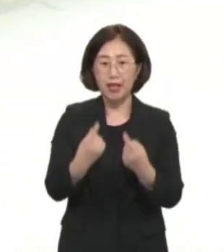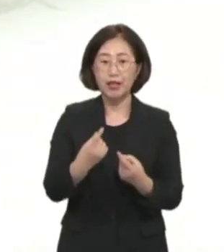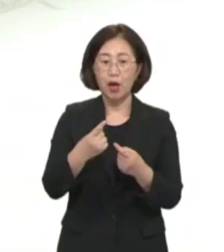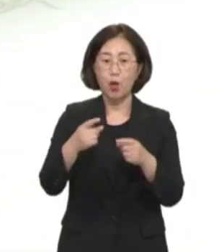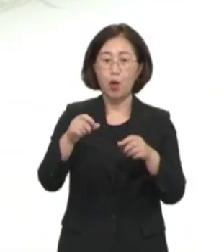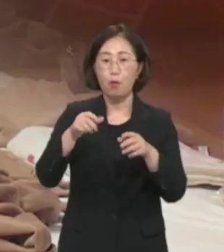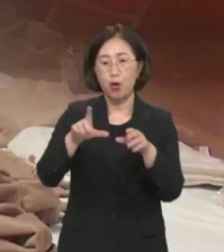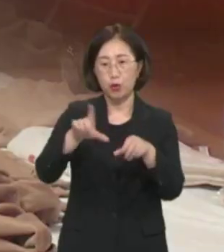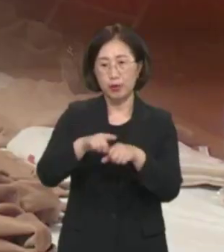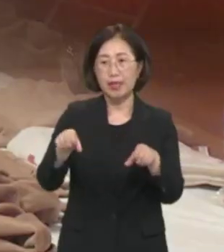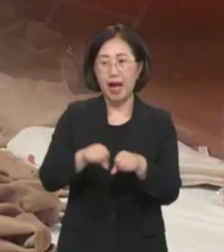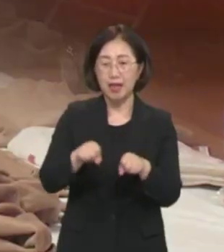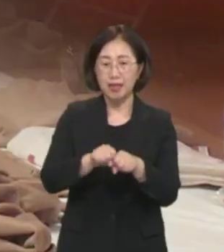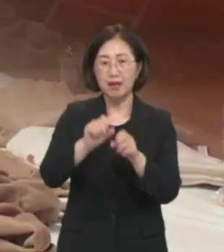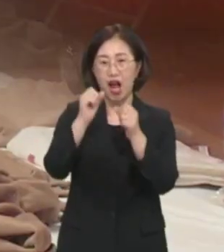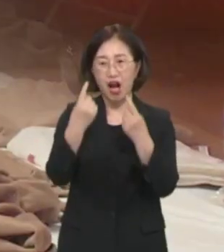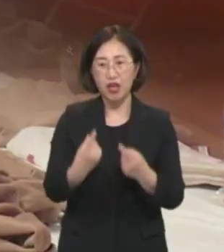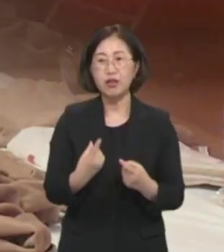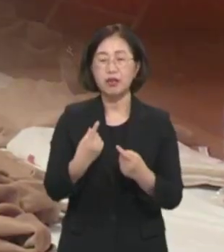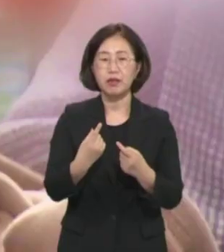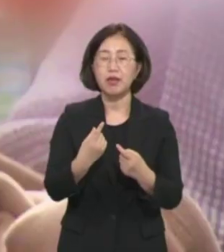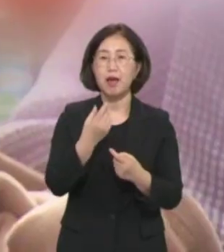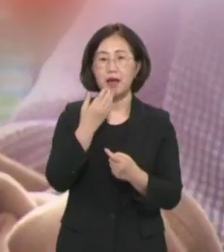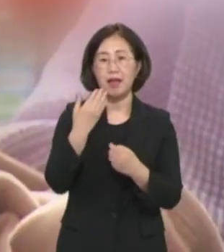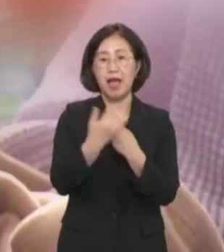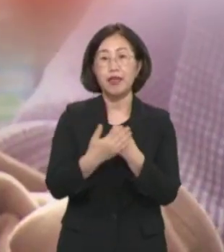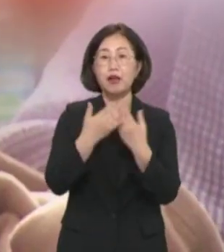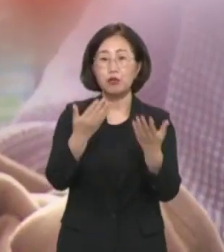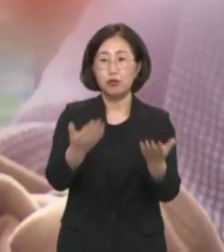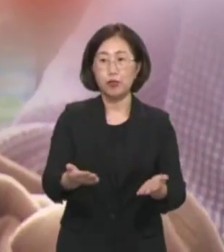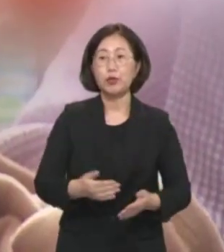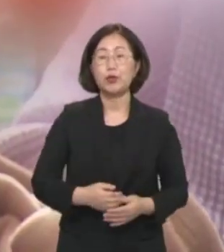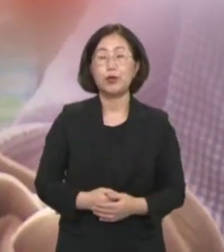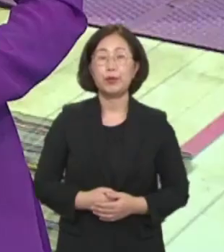등 간접 혜택을 받게 됩니다. TJB 이수복입니다.